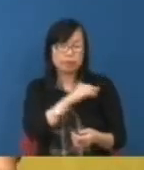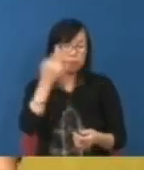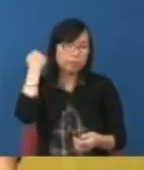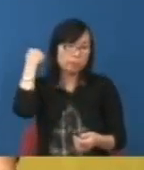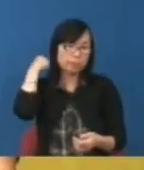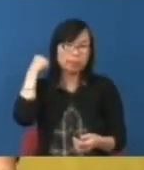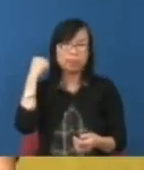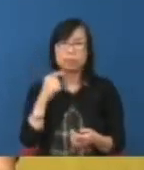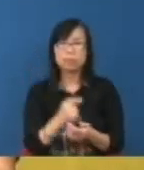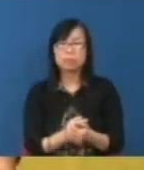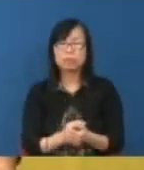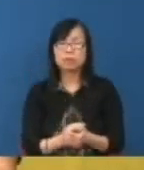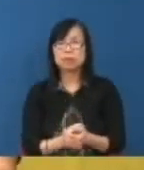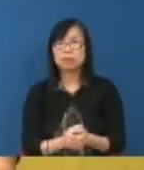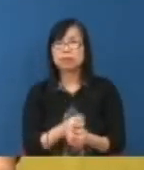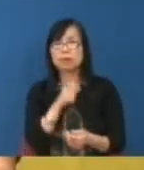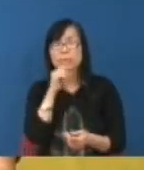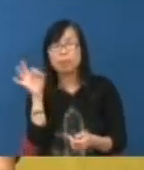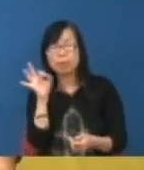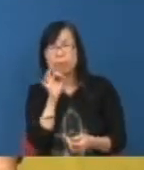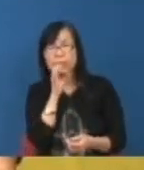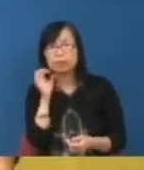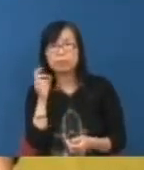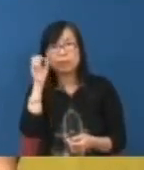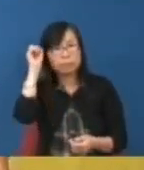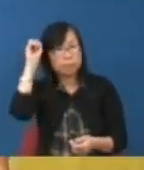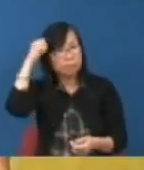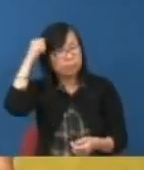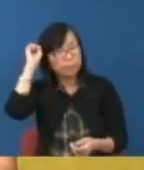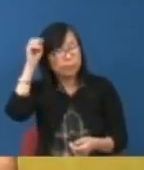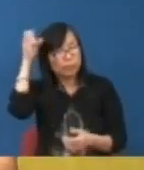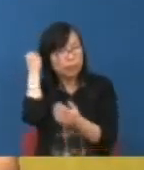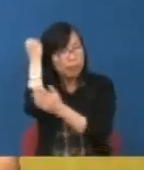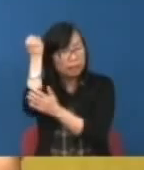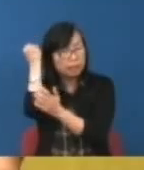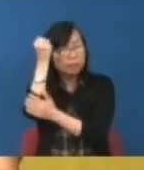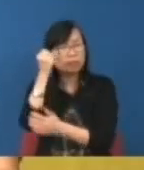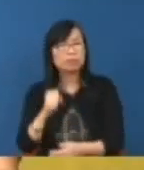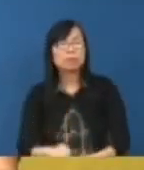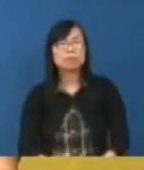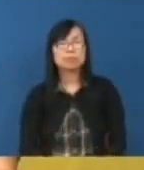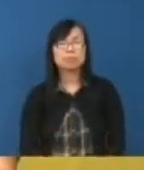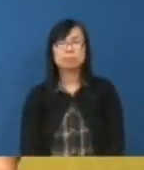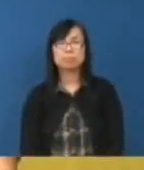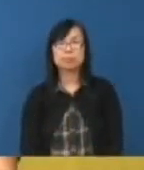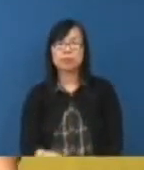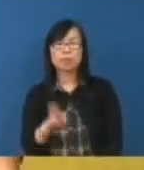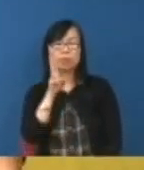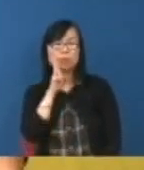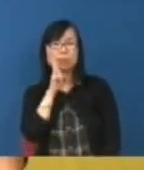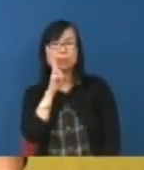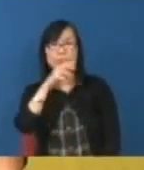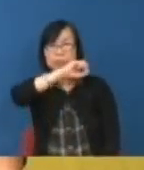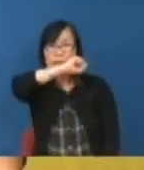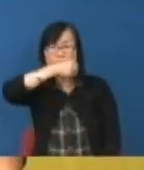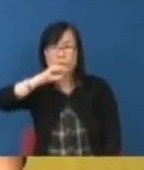是對他們傷害的話，他們有沒有一種意識去到反抗？那問題關鍵就是說，譬如在台